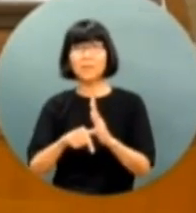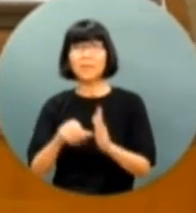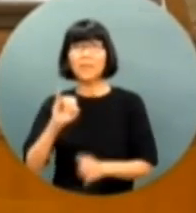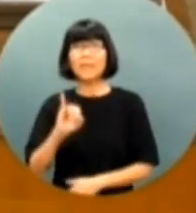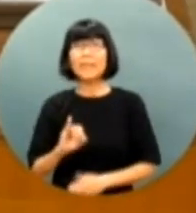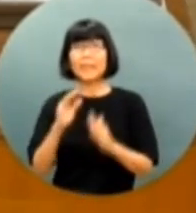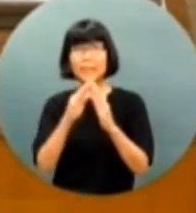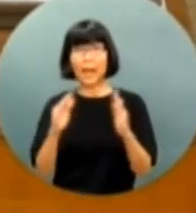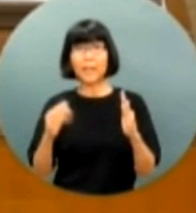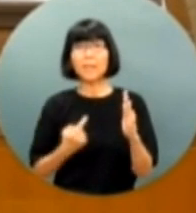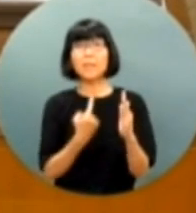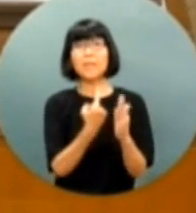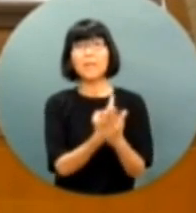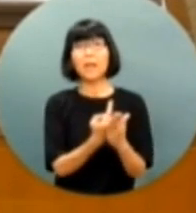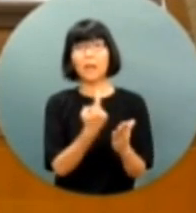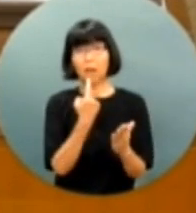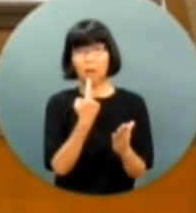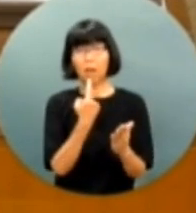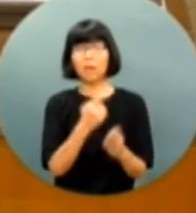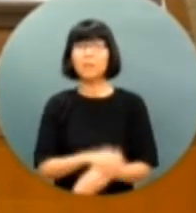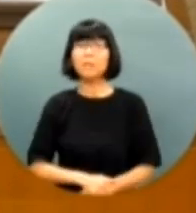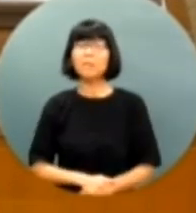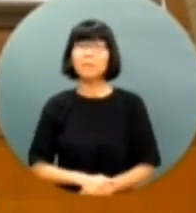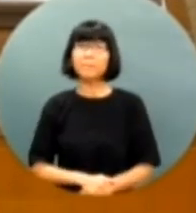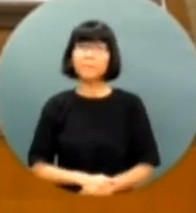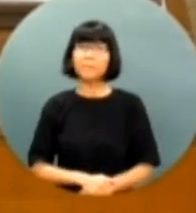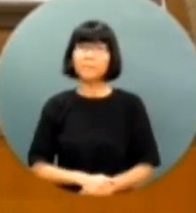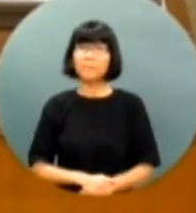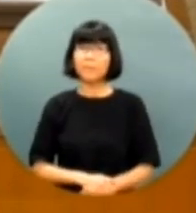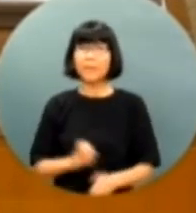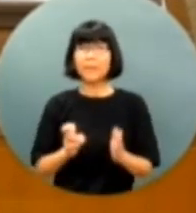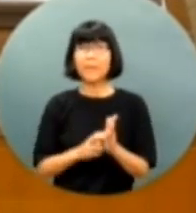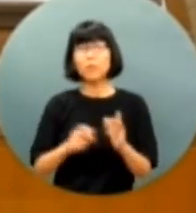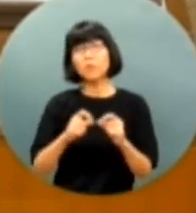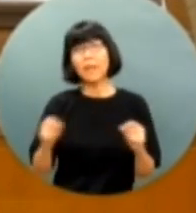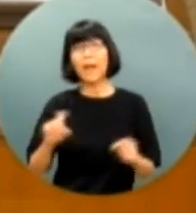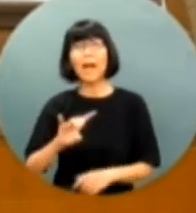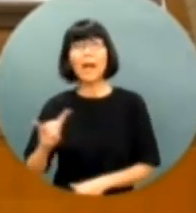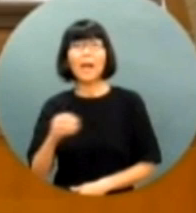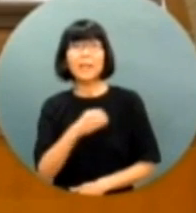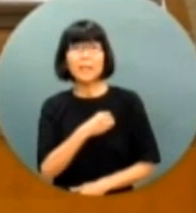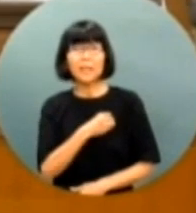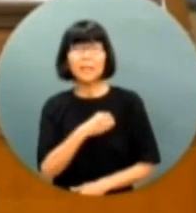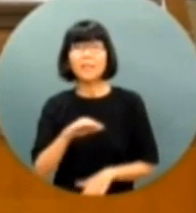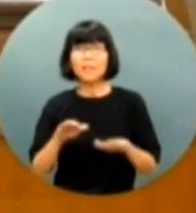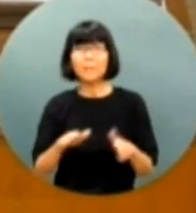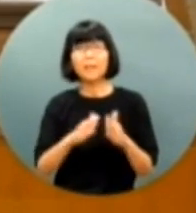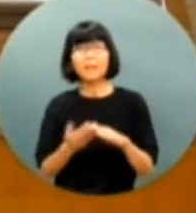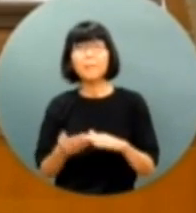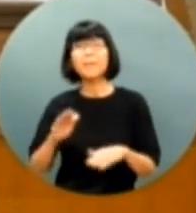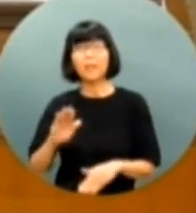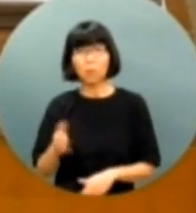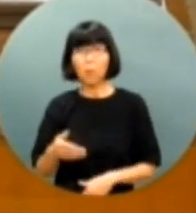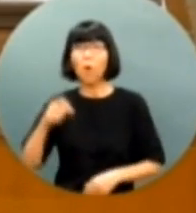員会にも私入ってまして、で鉄永議員だとか今は亡きですね、そういう方々が中心になって調整をだ